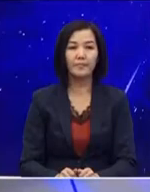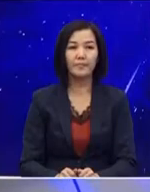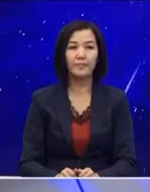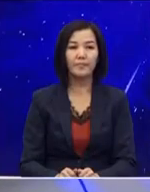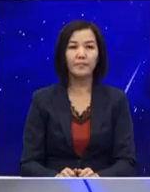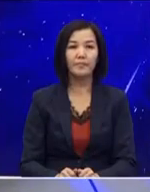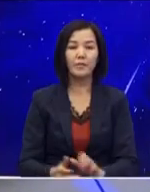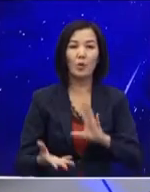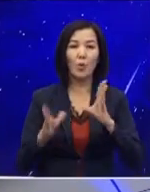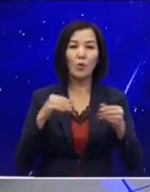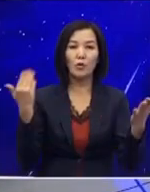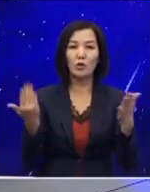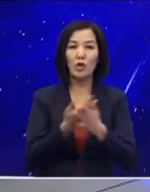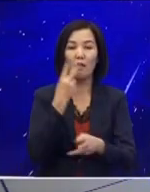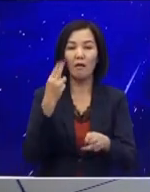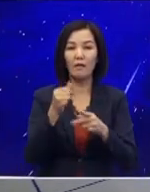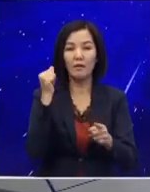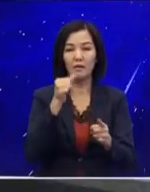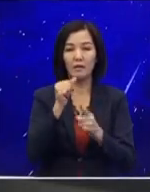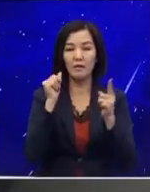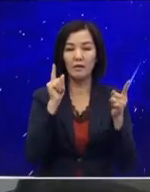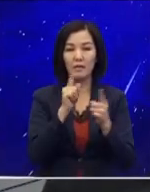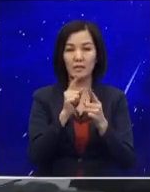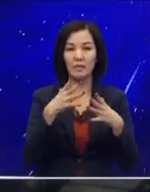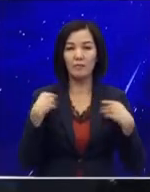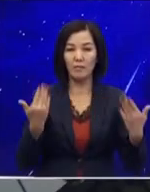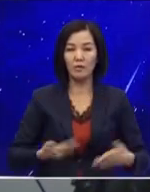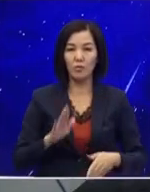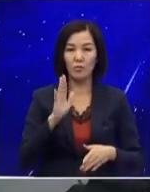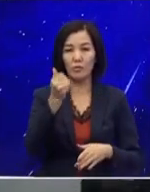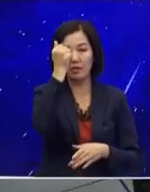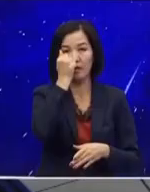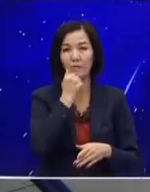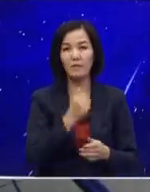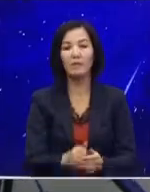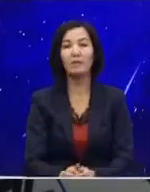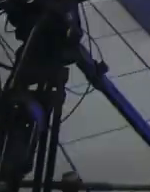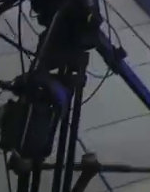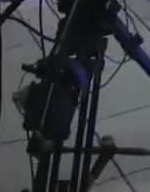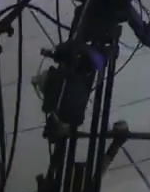Қадірменді көрермен, бүгінге айтар ақпарат осы. Келер күн аман, тағы ұшайық. Сау болыңыздар.